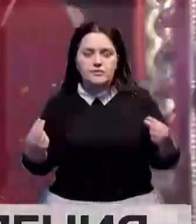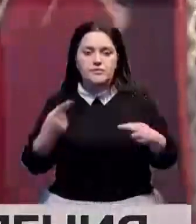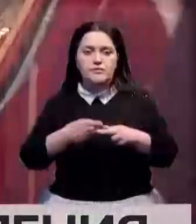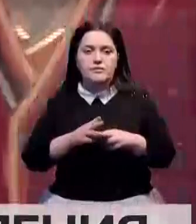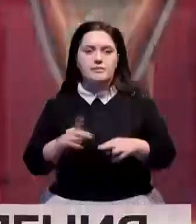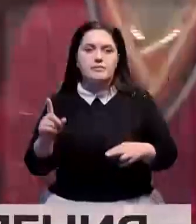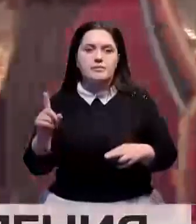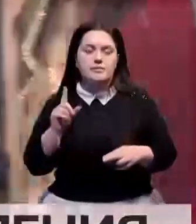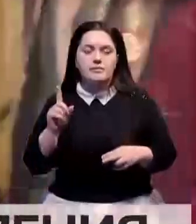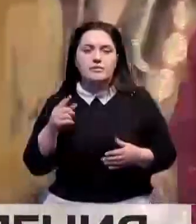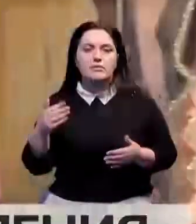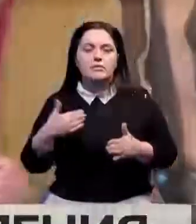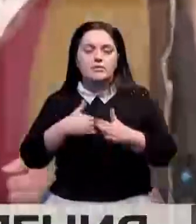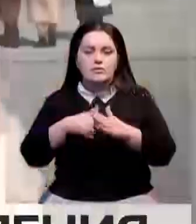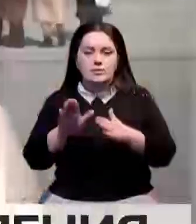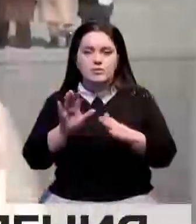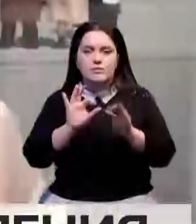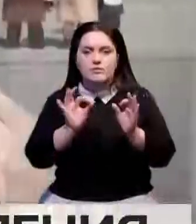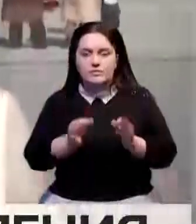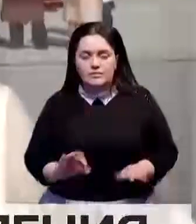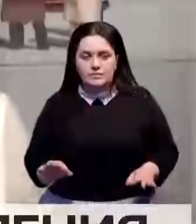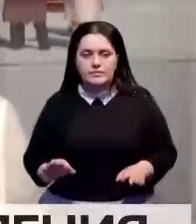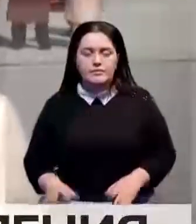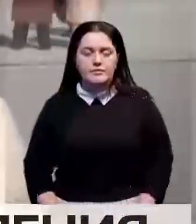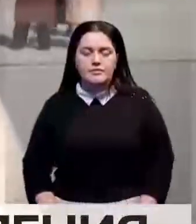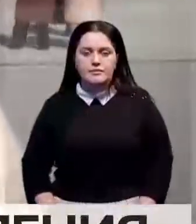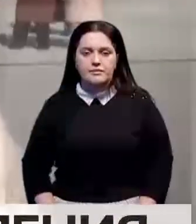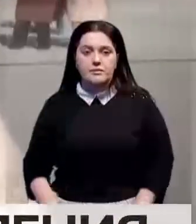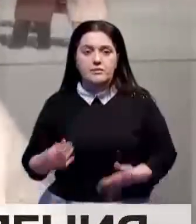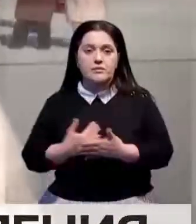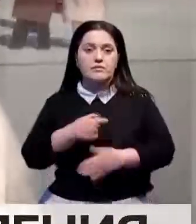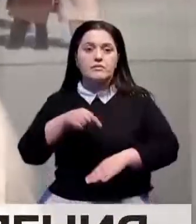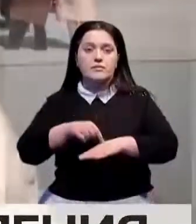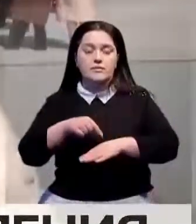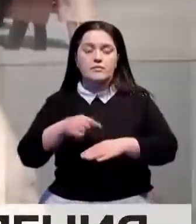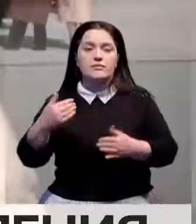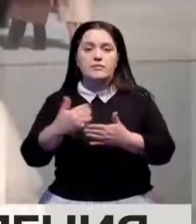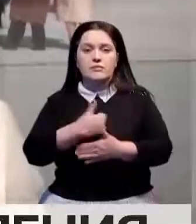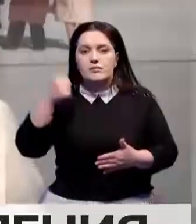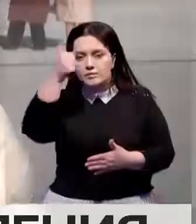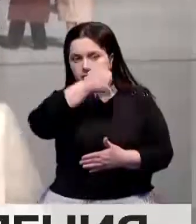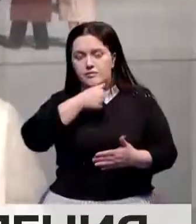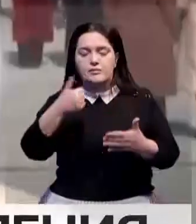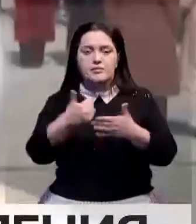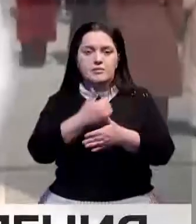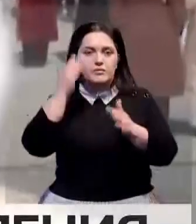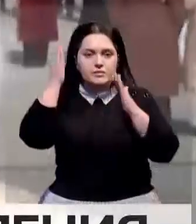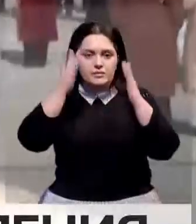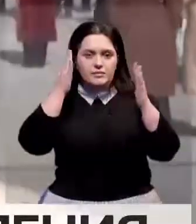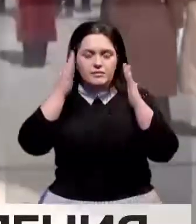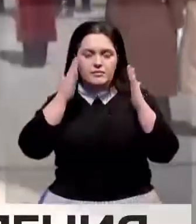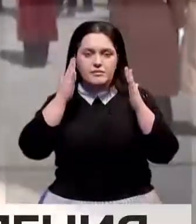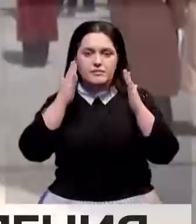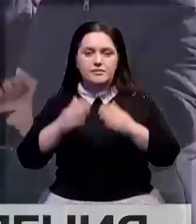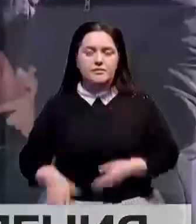ожидание чего-то лучшего и прекрасного. Для меня это новое ощущение, новый год, новые мечты. Точка отсчета для